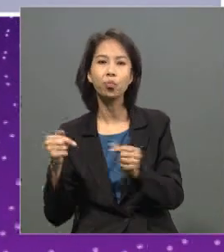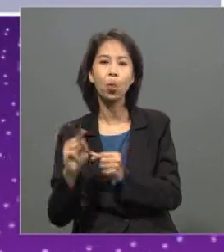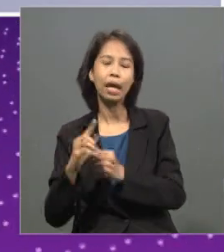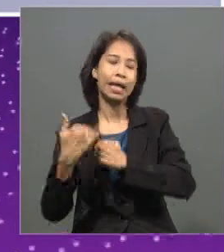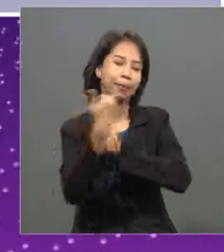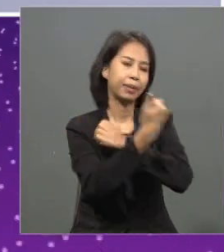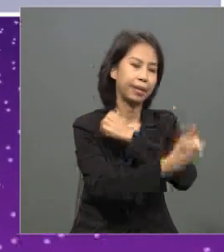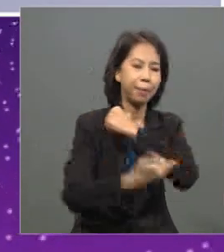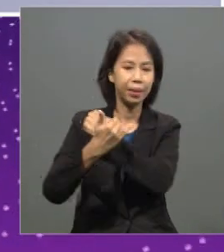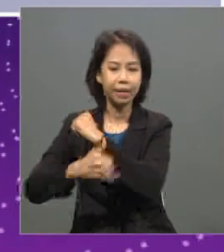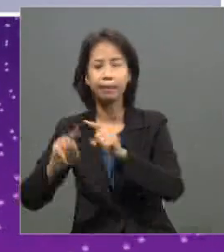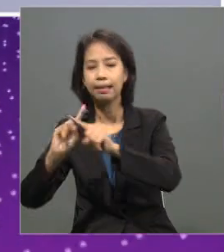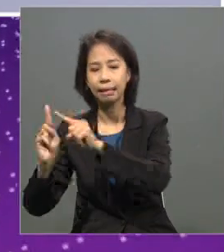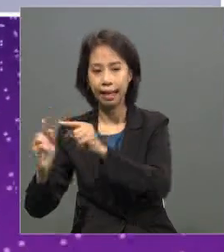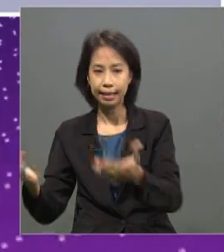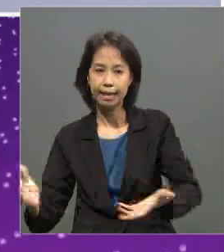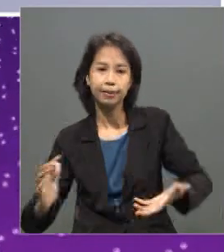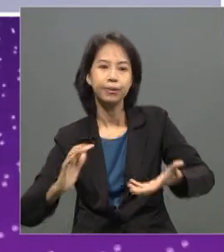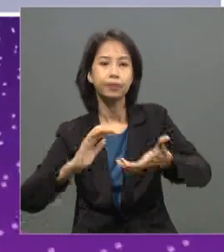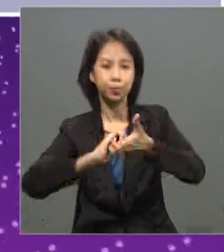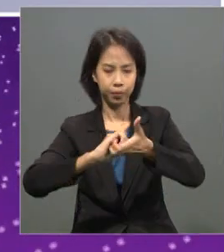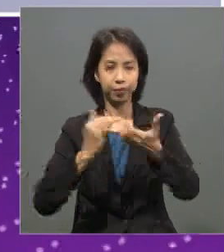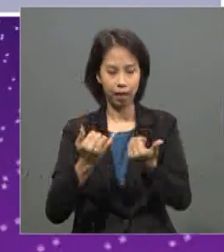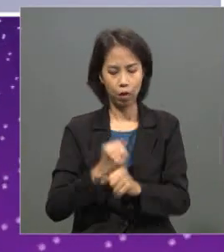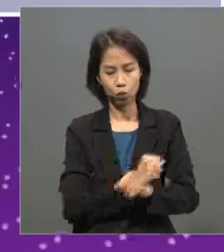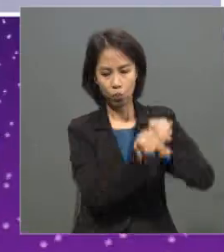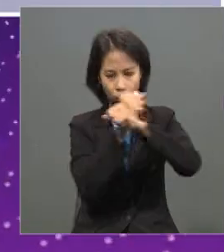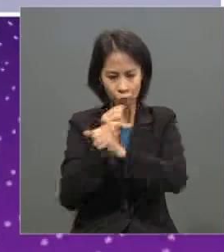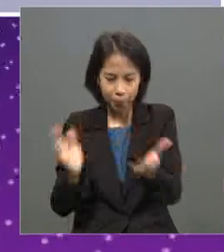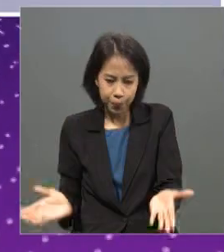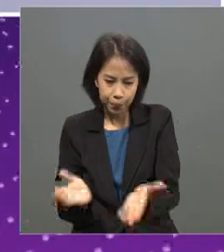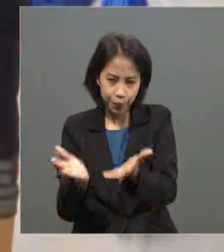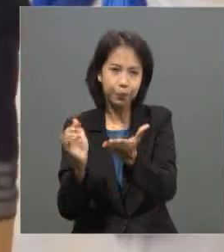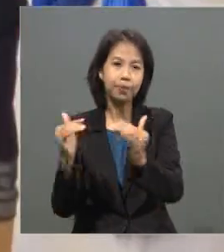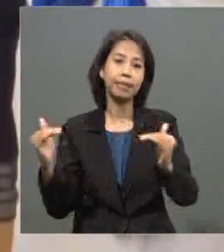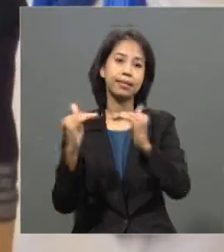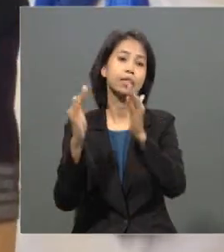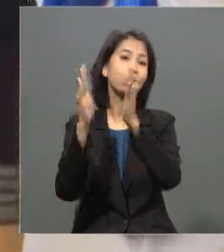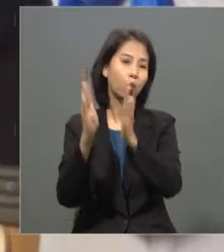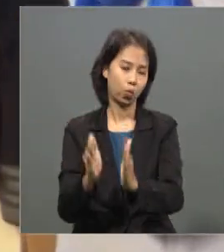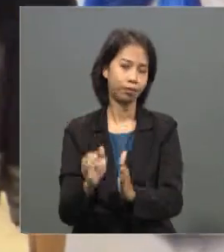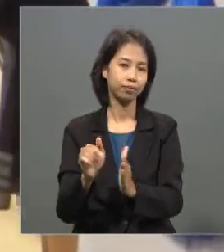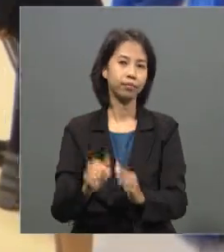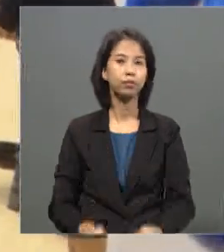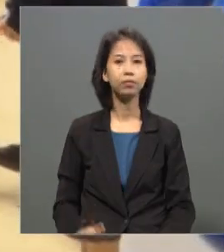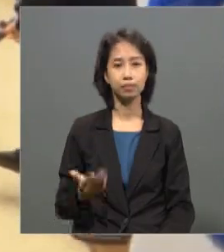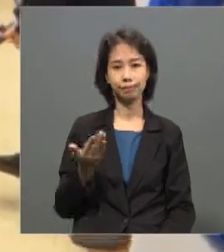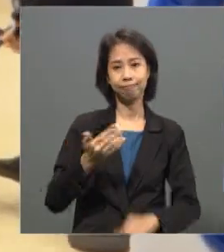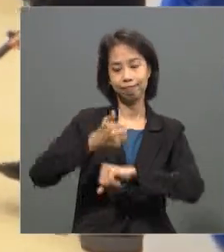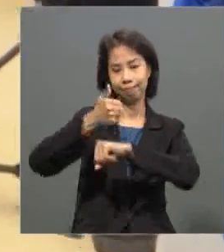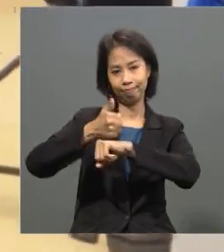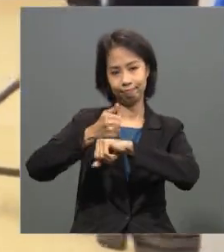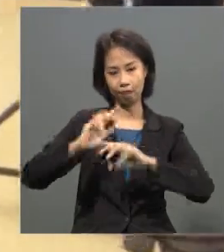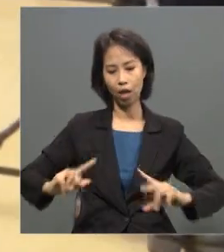ชาติสมาชิกส่งเสริมความร่วมมือแล้วก็ปกป้องสิทธิมนุษยชนค่ะโดยนายมาริสเสงี่ยมพงษ์รัฐมนตรีว่าการ